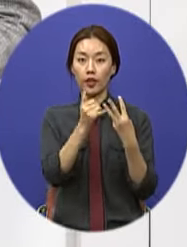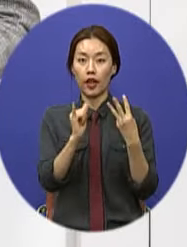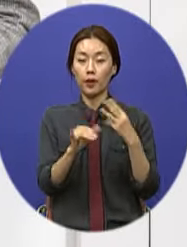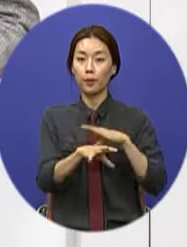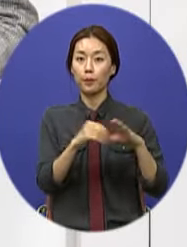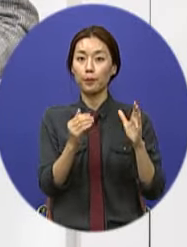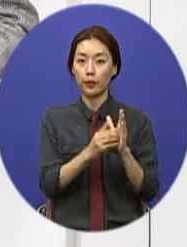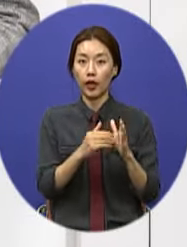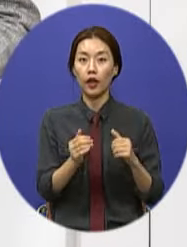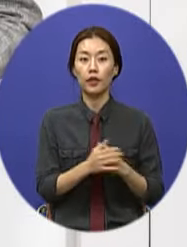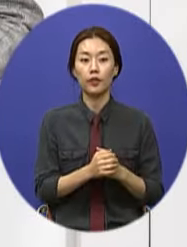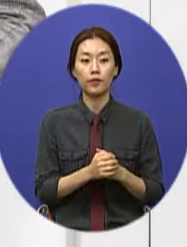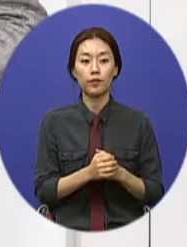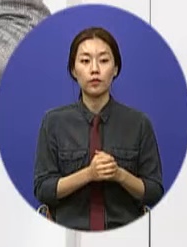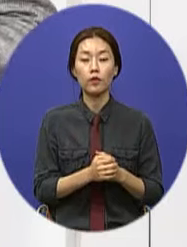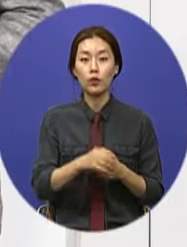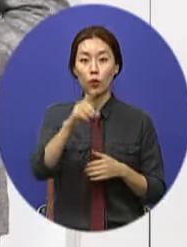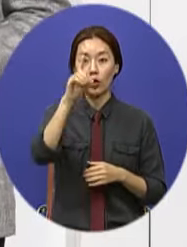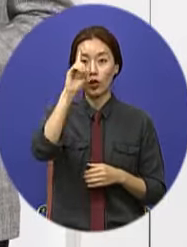뽑았습니다. 네,